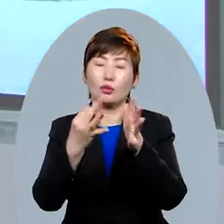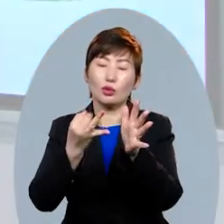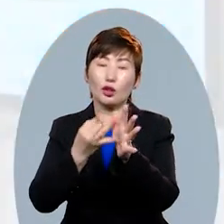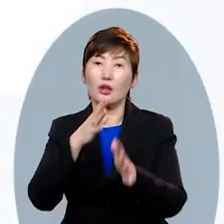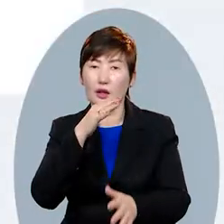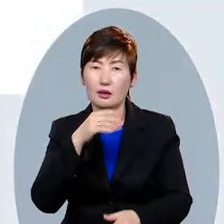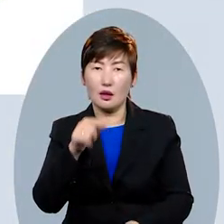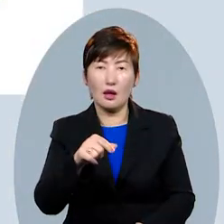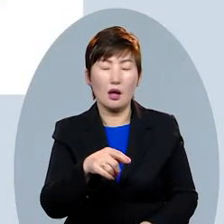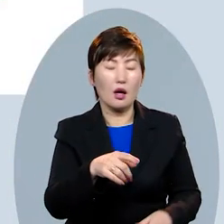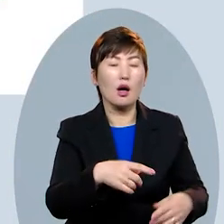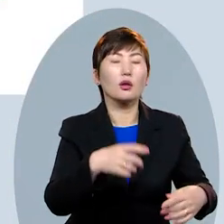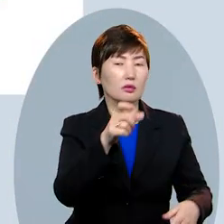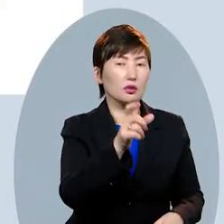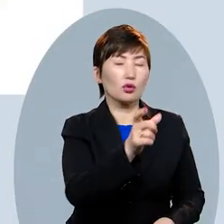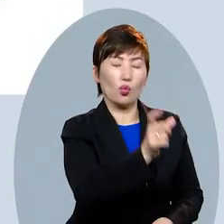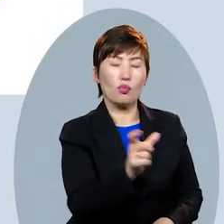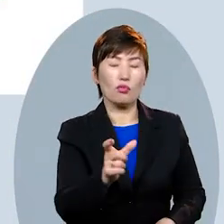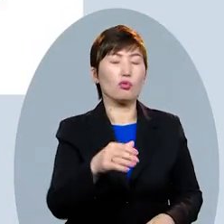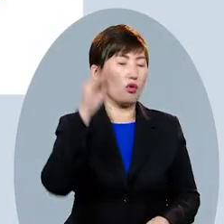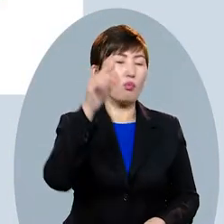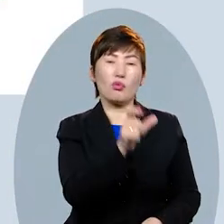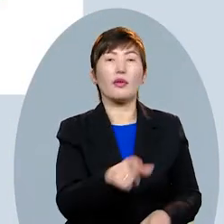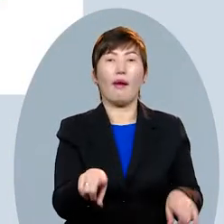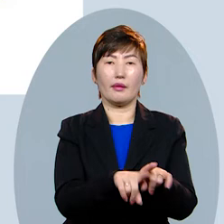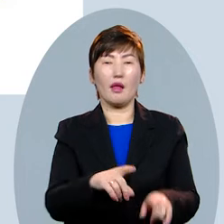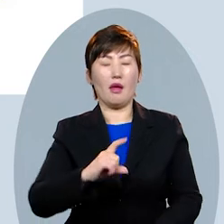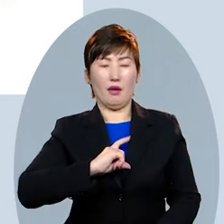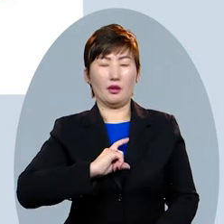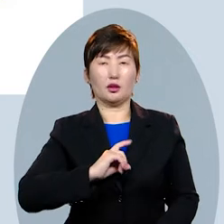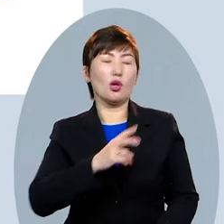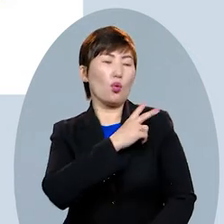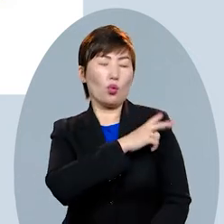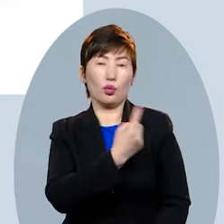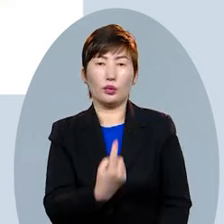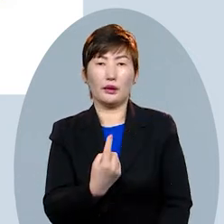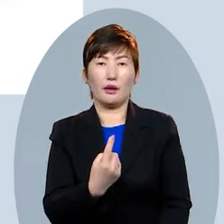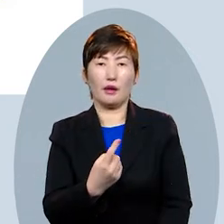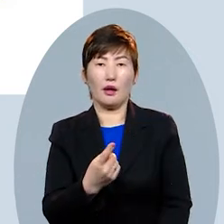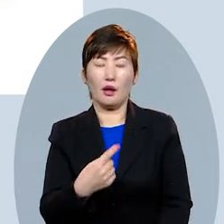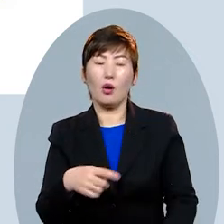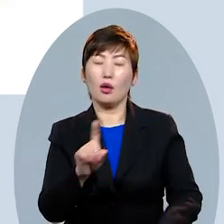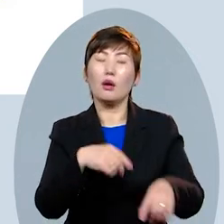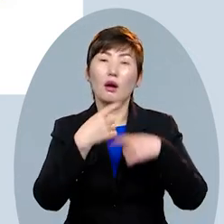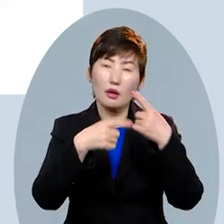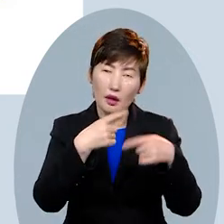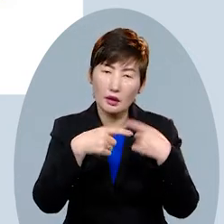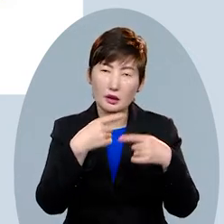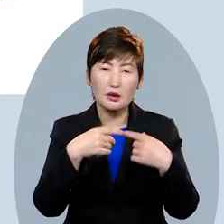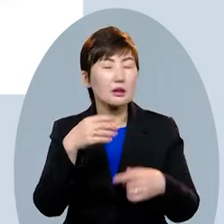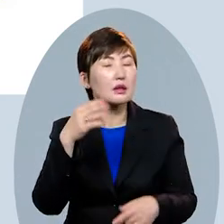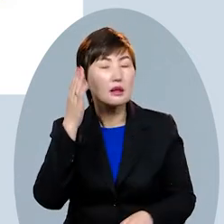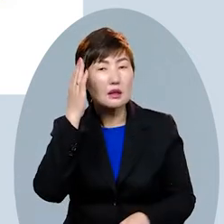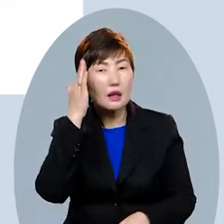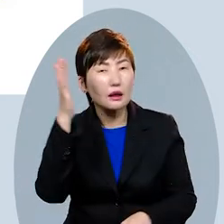Энэ насанд хүүхэд том хүний нэгэн адил эрх мэдэл үүрэг хариуцлагатай болох нас тул тэдэнтэй айл болох зөвлөлдөх